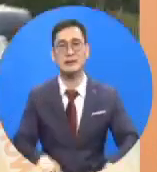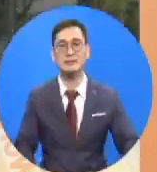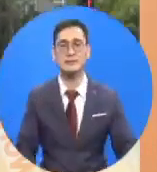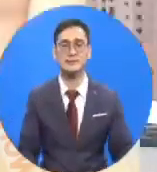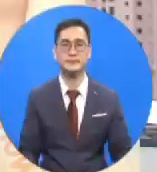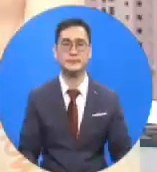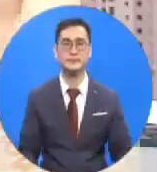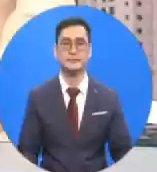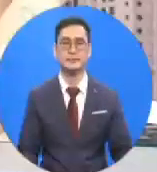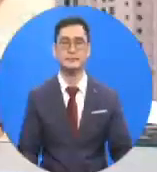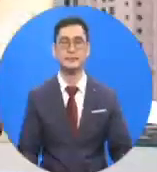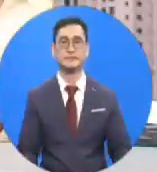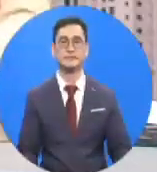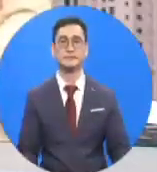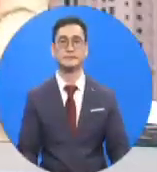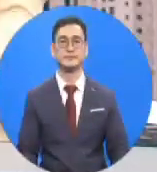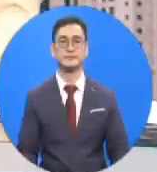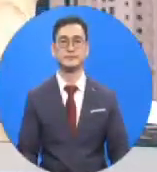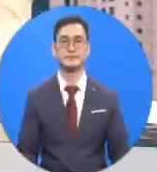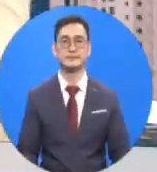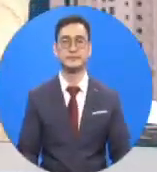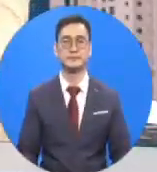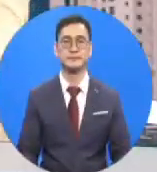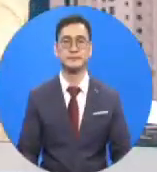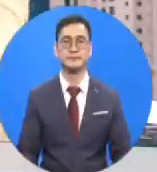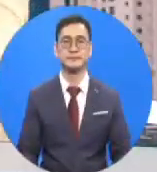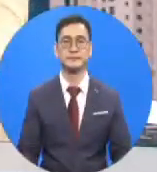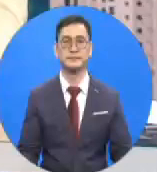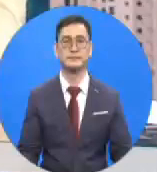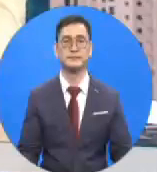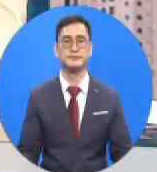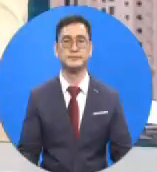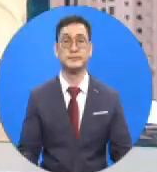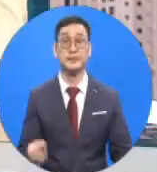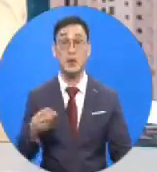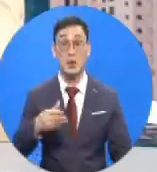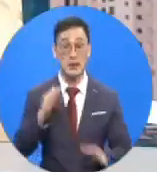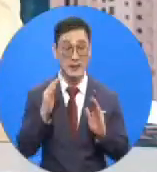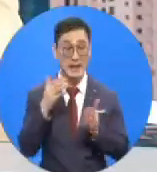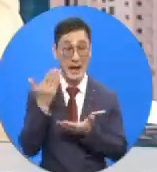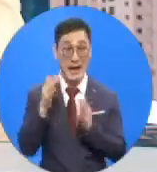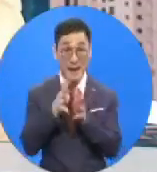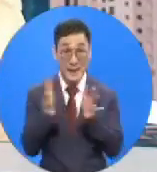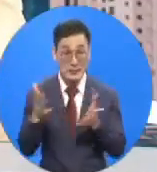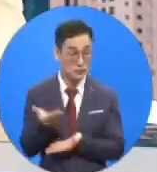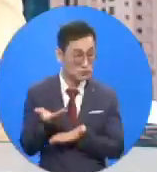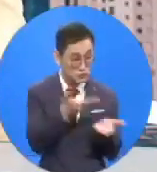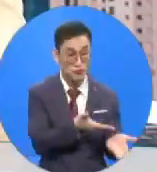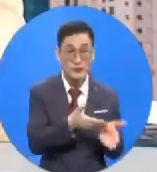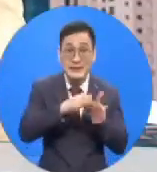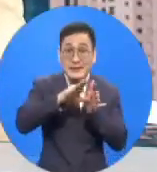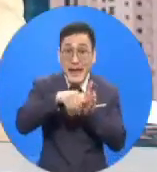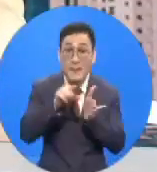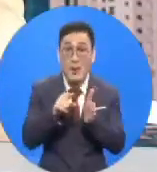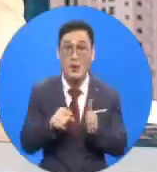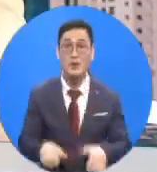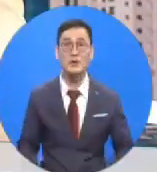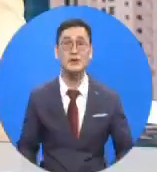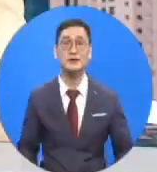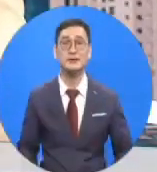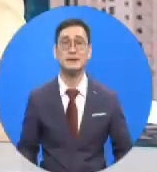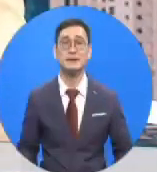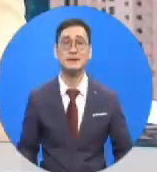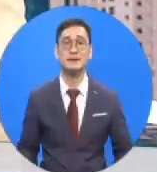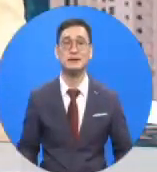4 조금 전 의원이 말씀하셨죠 변호사님 질려 10점 도 걸어야 되고 있어요 7 0 표상 대체해 보면 지역색을 대포